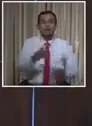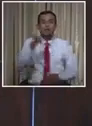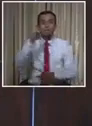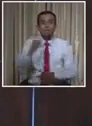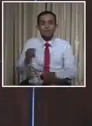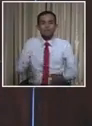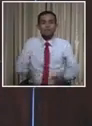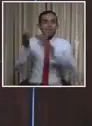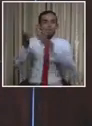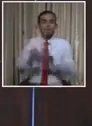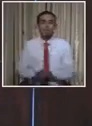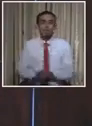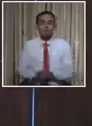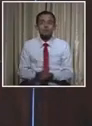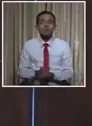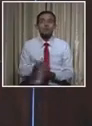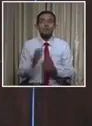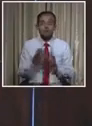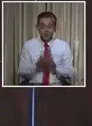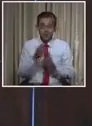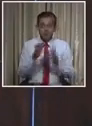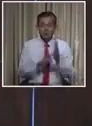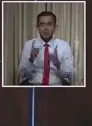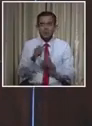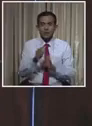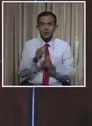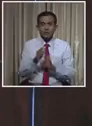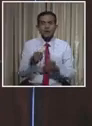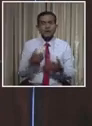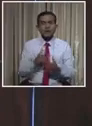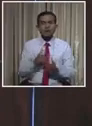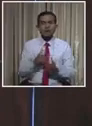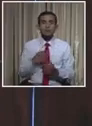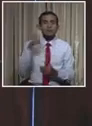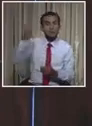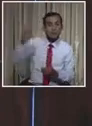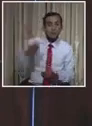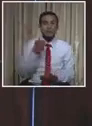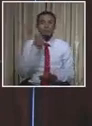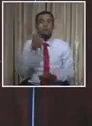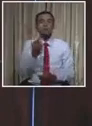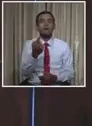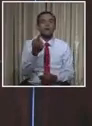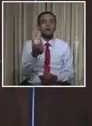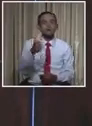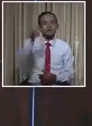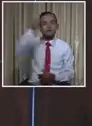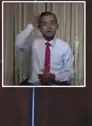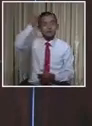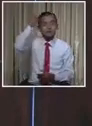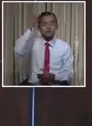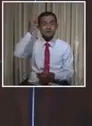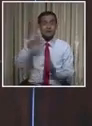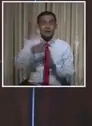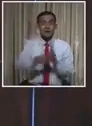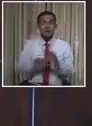කියලා. ඒ නිසා ගරු මූලාස්නාරුඩ ගරු මන්ත්‍රීතුමනි අපිට එතෙන්ට ගියාම දැක්ක දෙයක් තමයි එදා ඉතිහාසයේ මේ